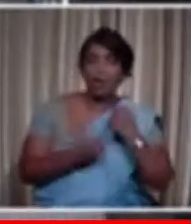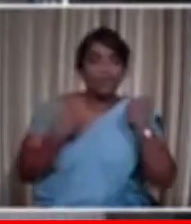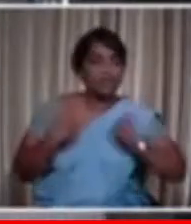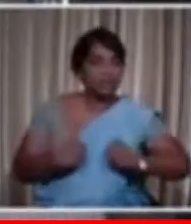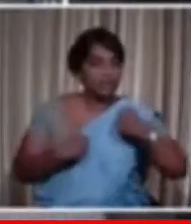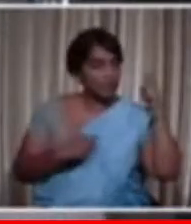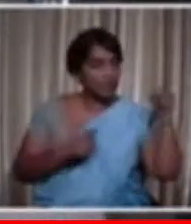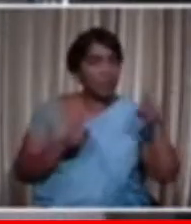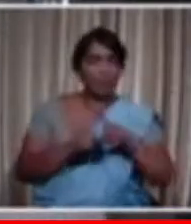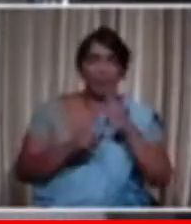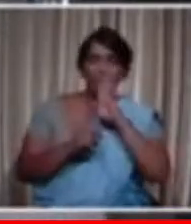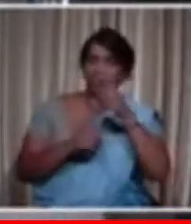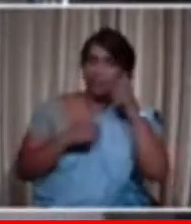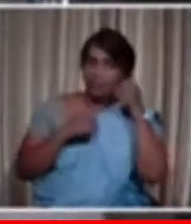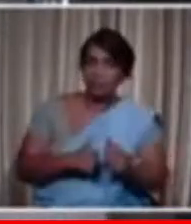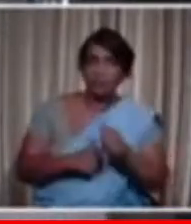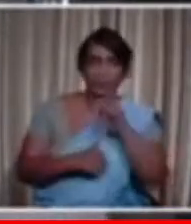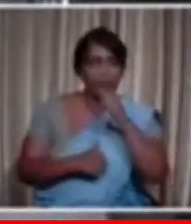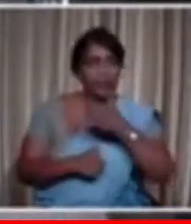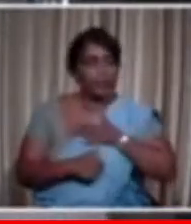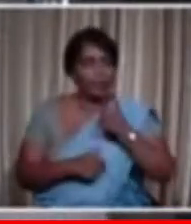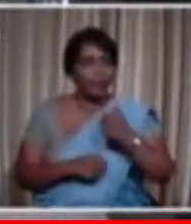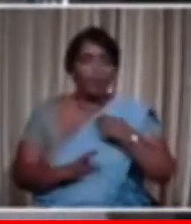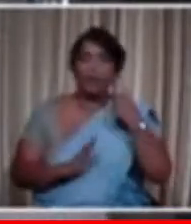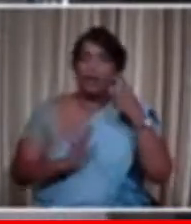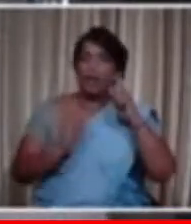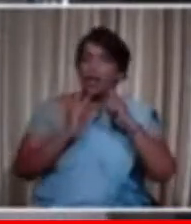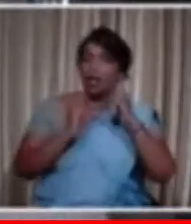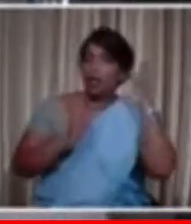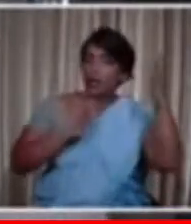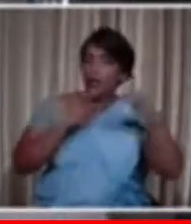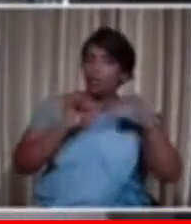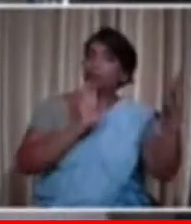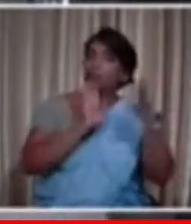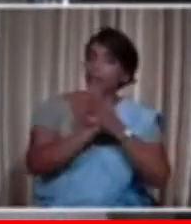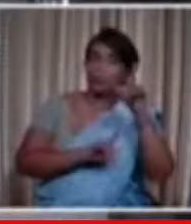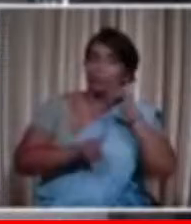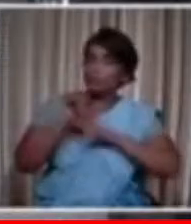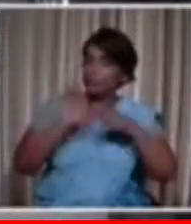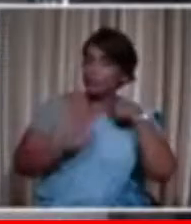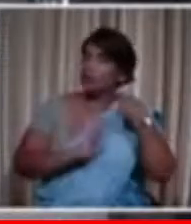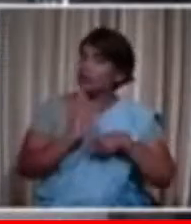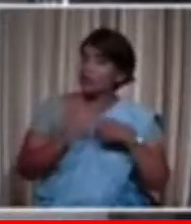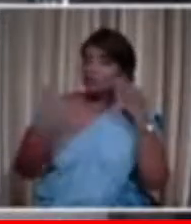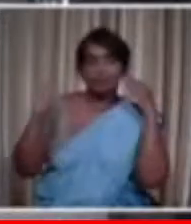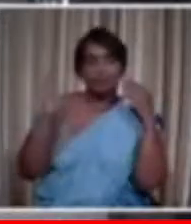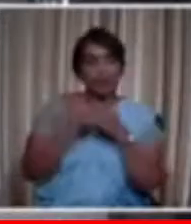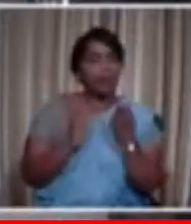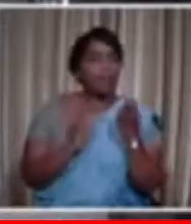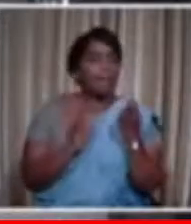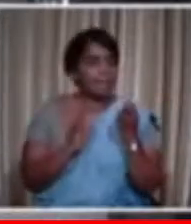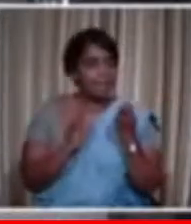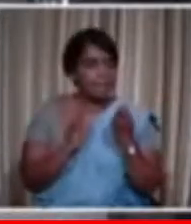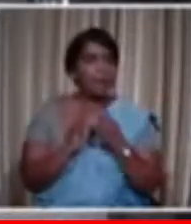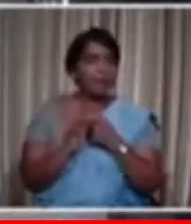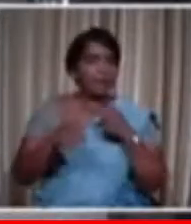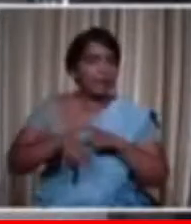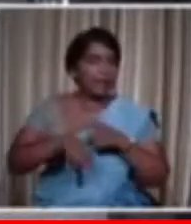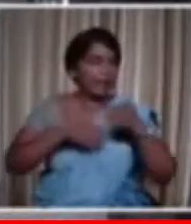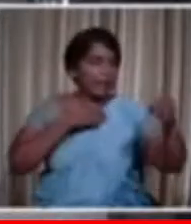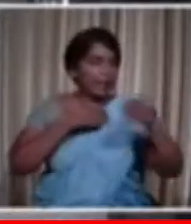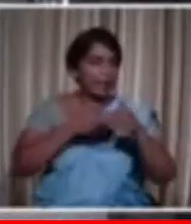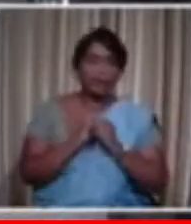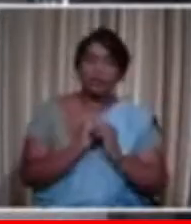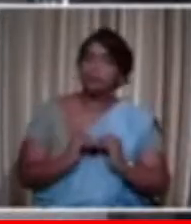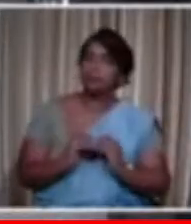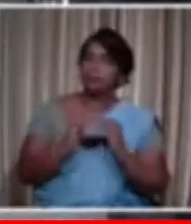නවාධිපතිතුමා ඉතාමත්ම සත්භාවයෙන් ජාත්‍යන්තරත් එක්ක සාකච්ඡා කරලා රටට හිතකර ආර්ථිකයක් කෙටි කාලීනව